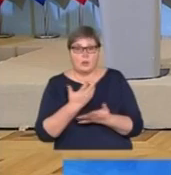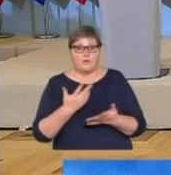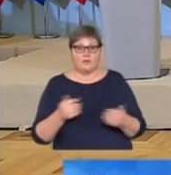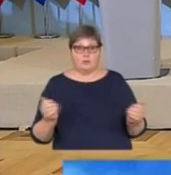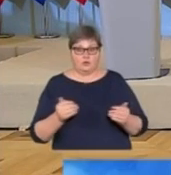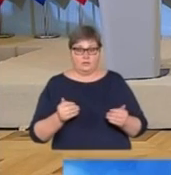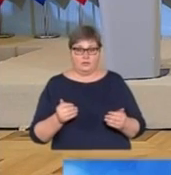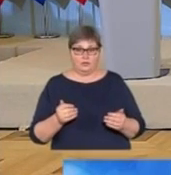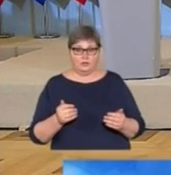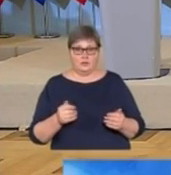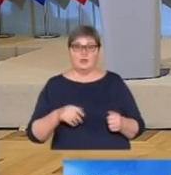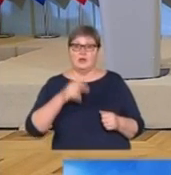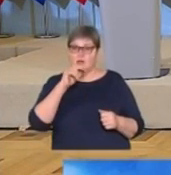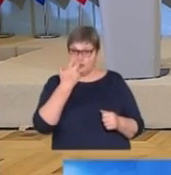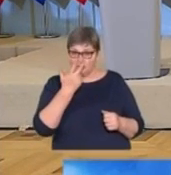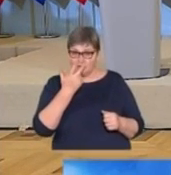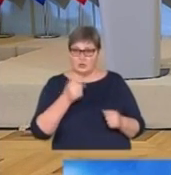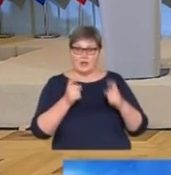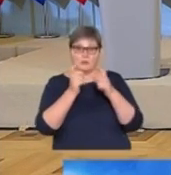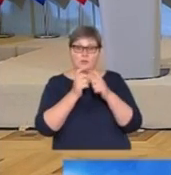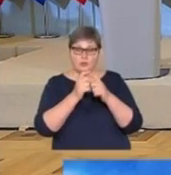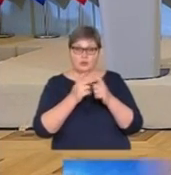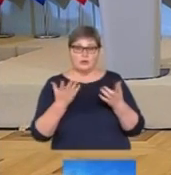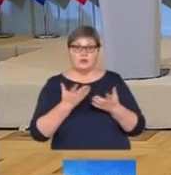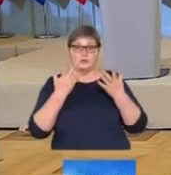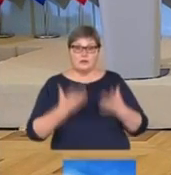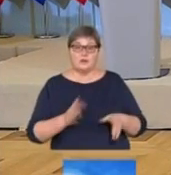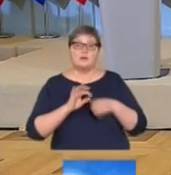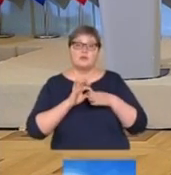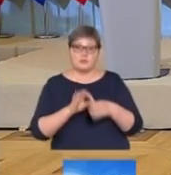w obszarze których chcielibyśmy przeprowadzić te